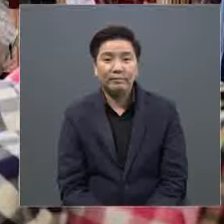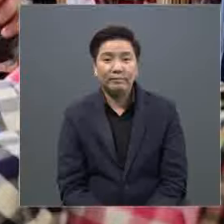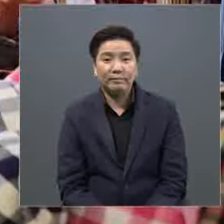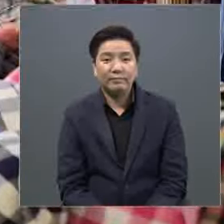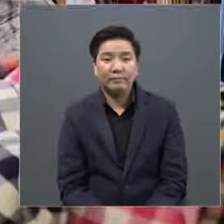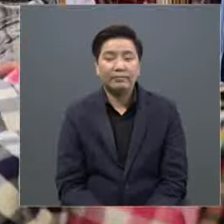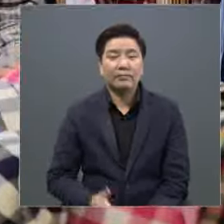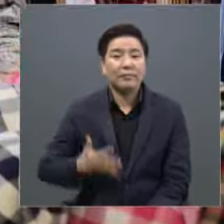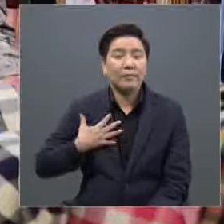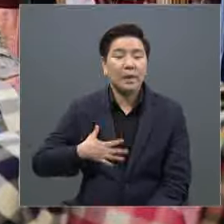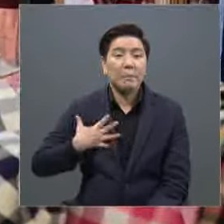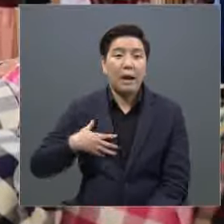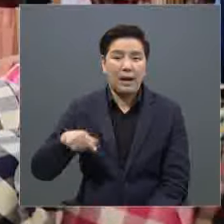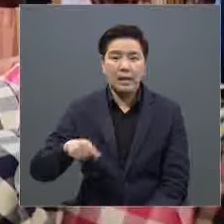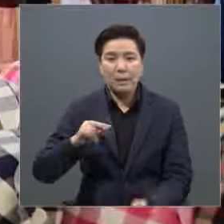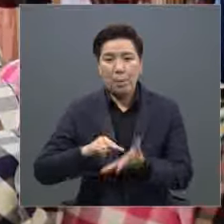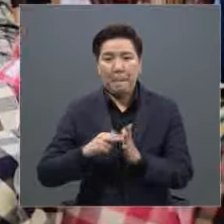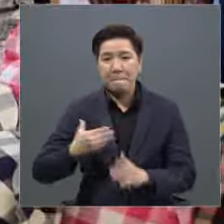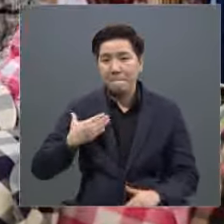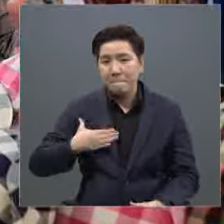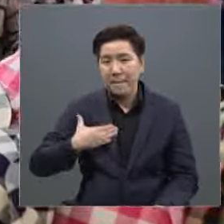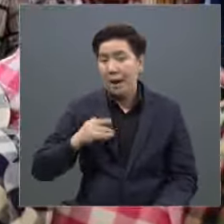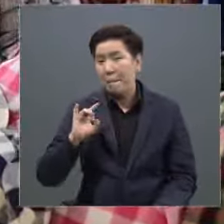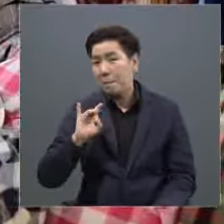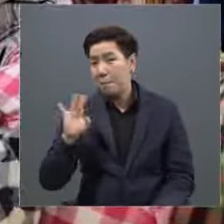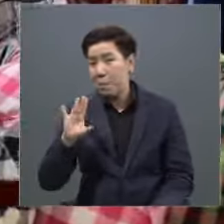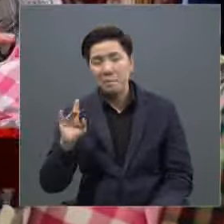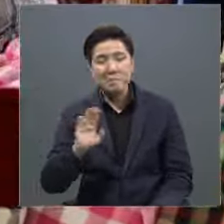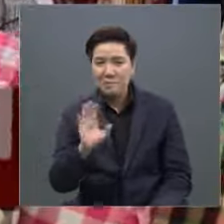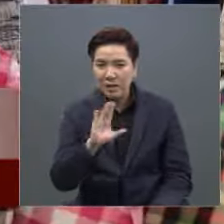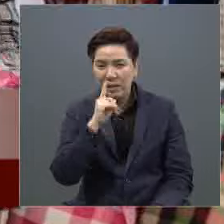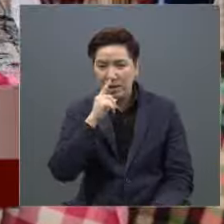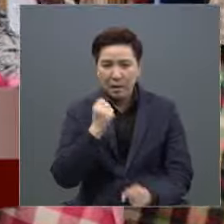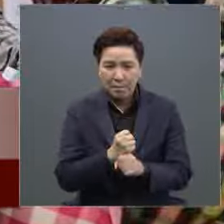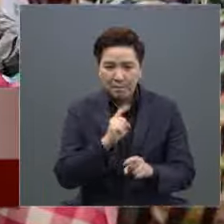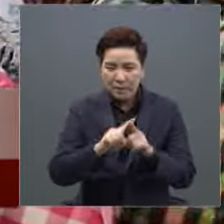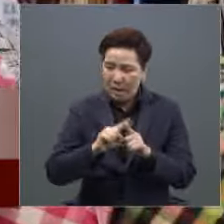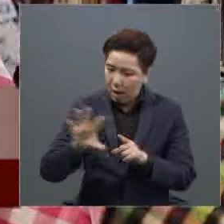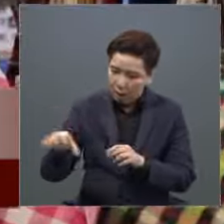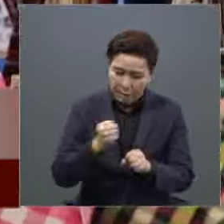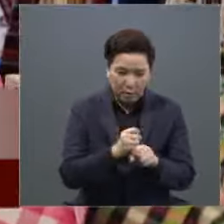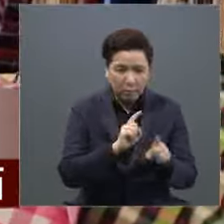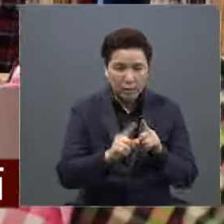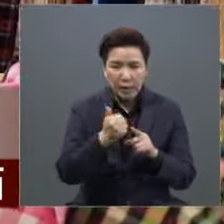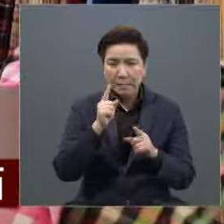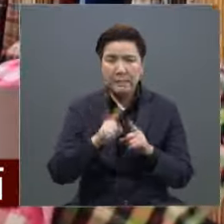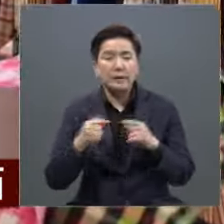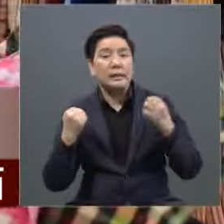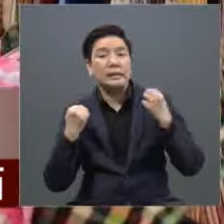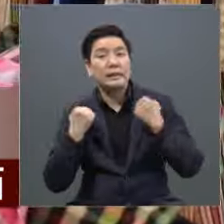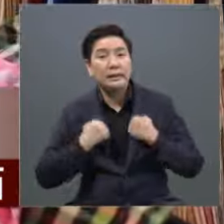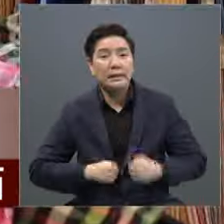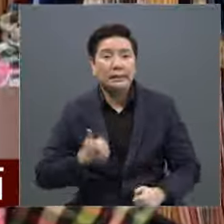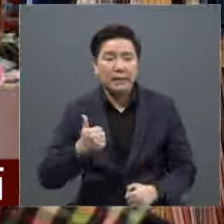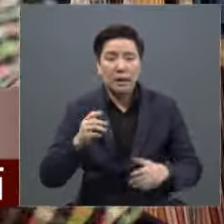สำหรับผ้าขาวม้าเองเนี่ยไม่ได้เป็นแค่ผ้าอย่างเดียวนะคะจริงๆเนี่ยผ้าขาวม้าทำอะไรได้หลายอย่างมากนะคะตั้งแต่เสื้อผ้านะคะ